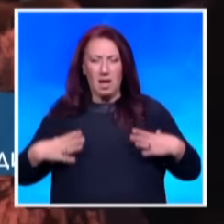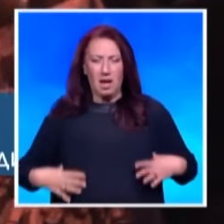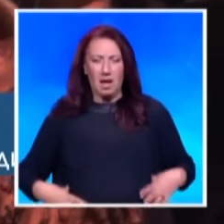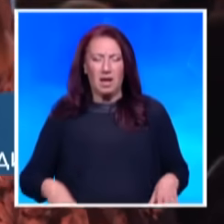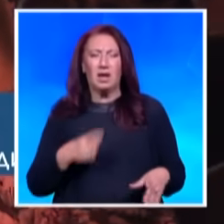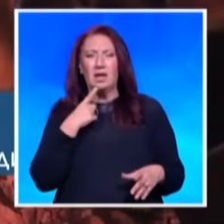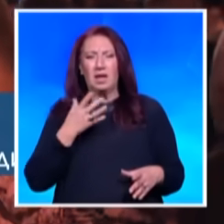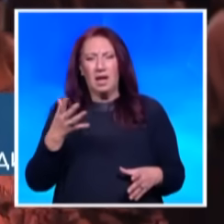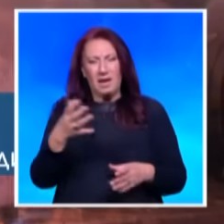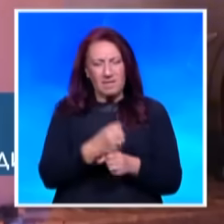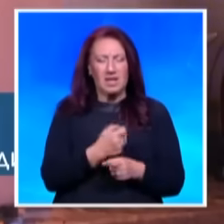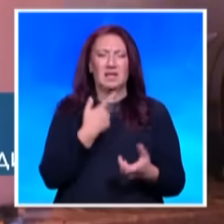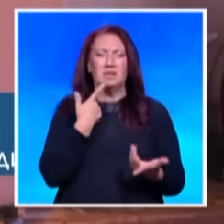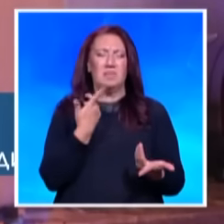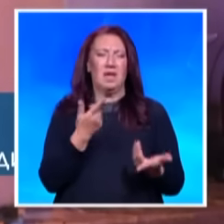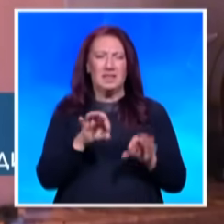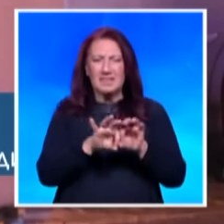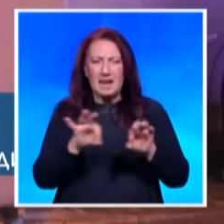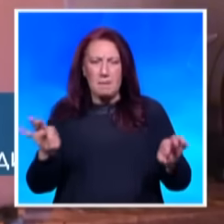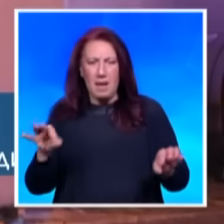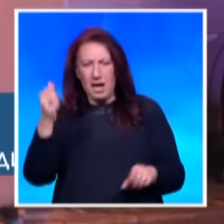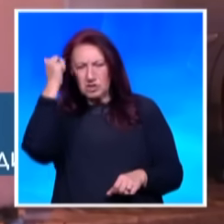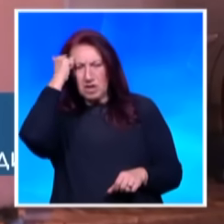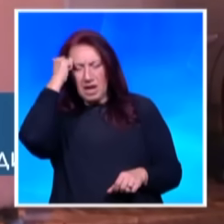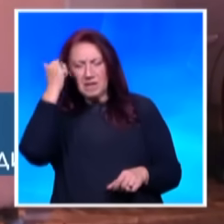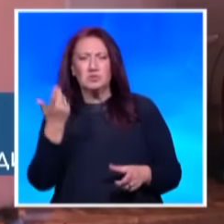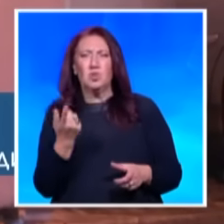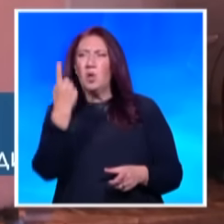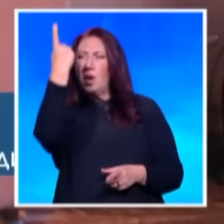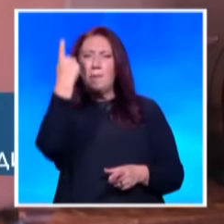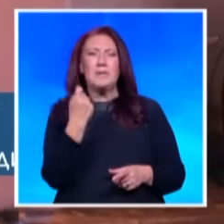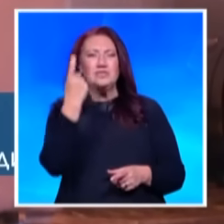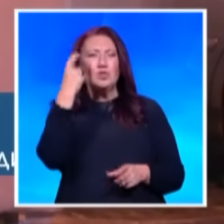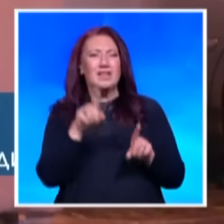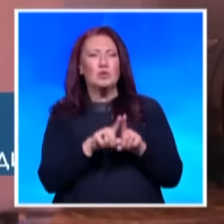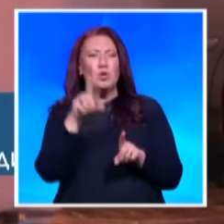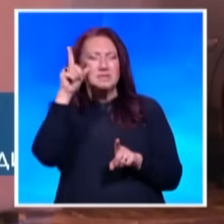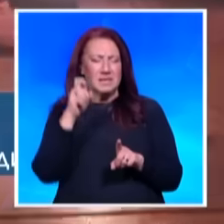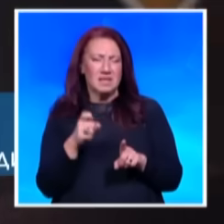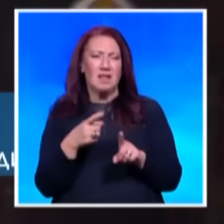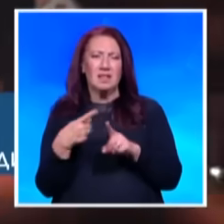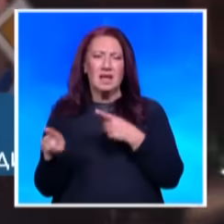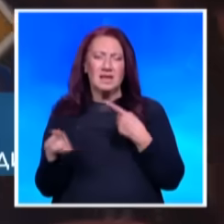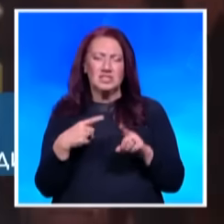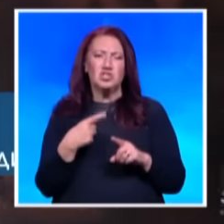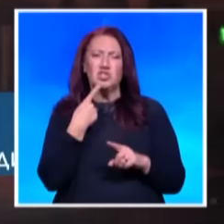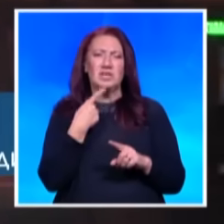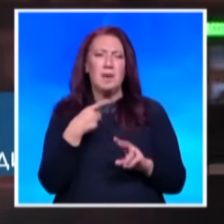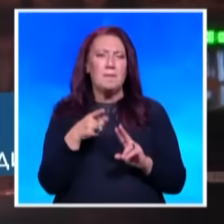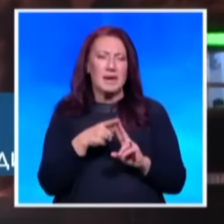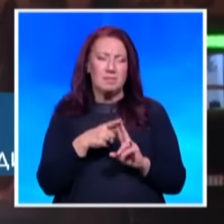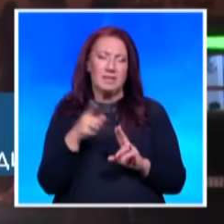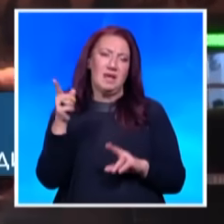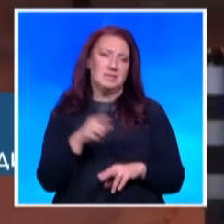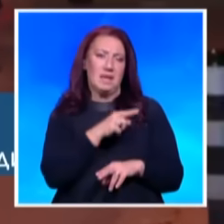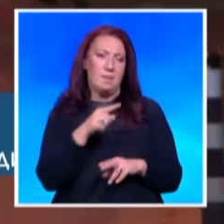метални, сигнални пистолети и множество предмети, които са забранени за масови